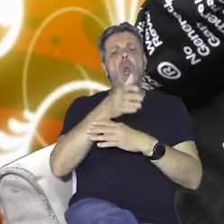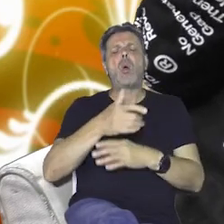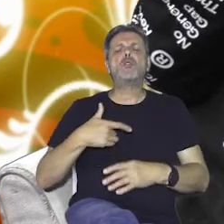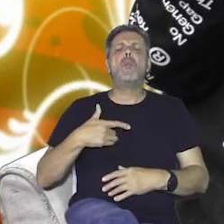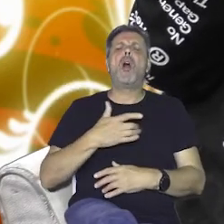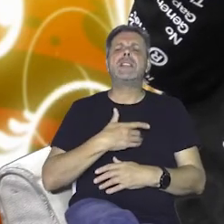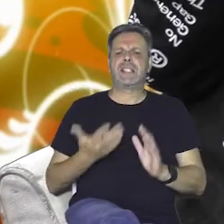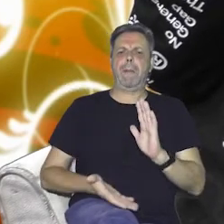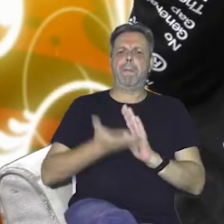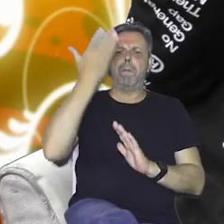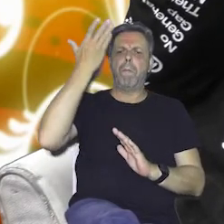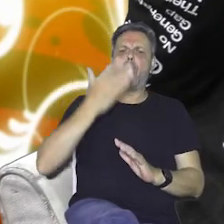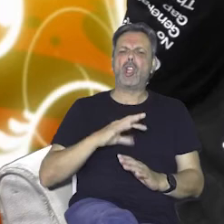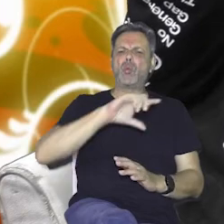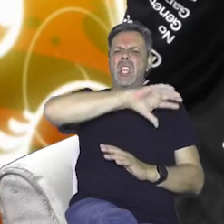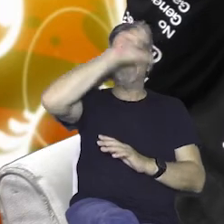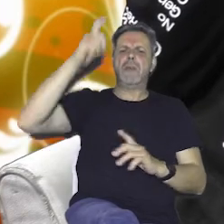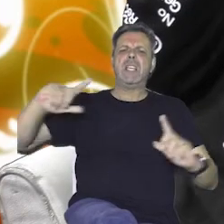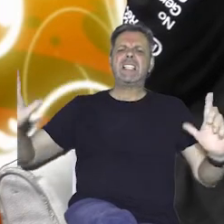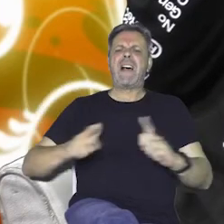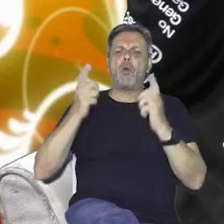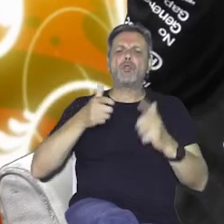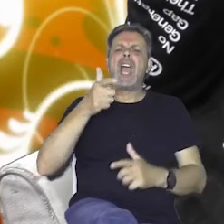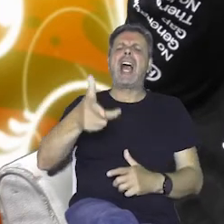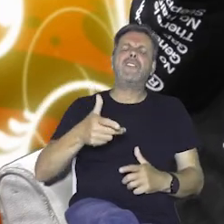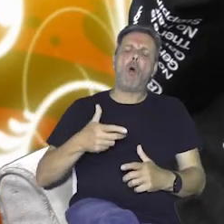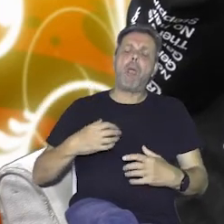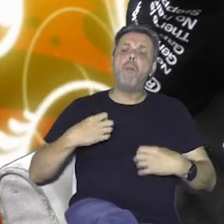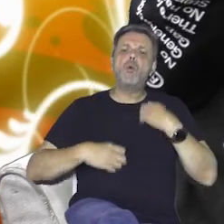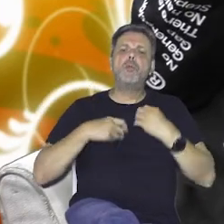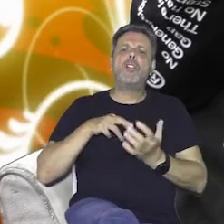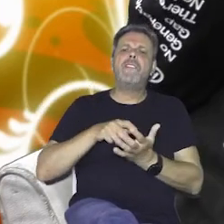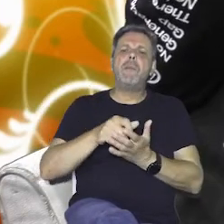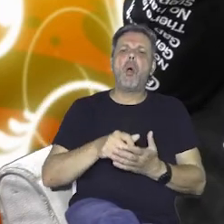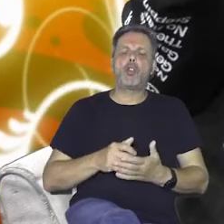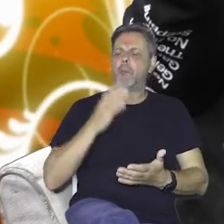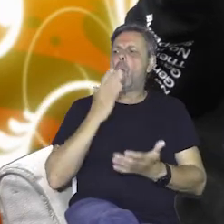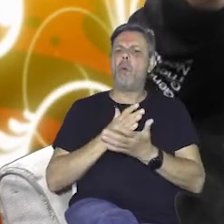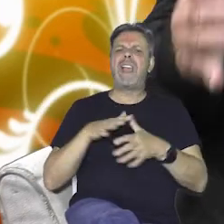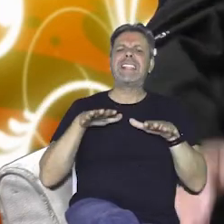srce podignuti slavoluci, a tvojim uzbudljivim hodom već se trese cijela zemlja.